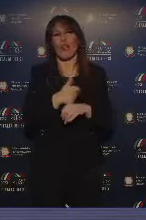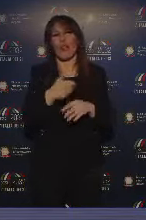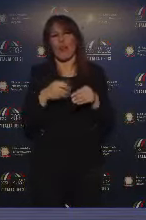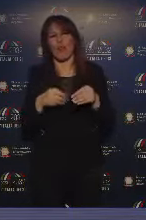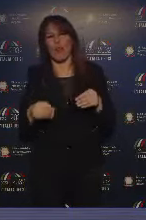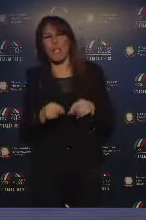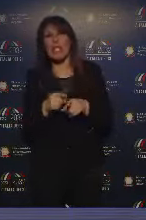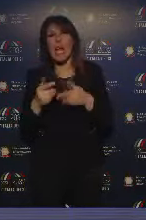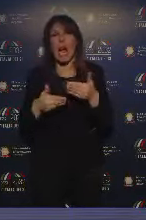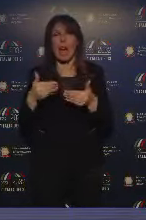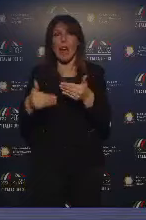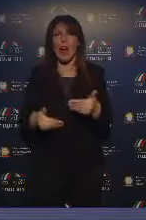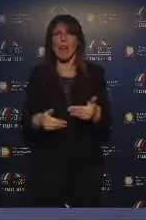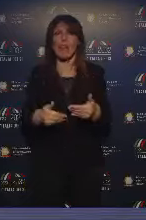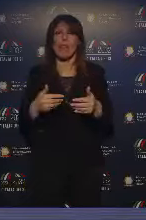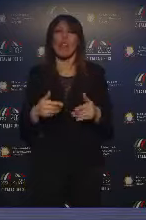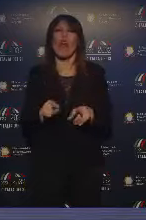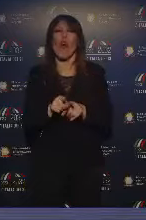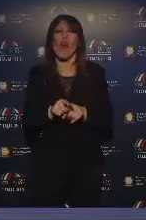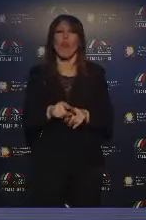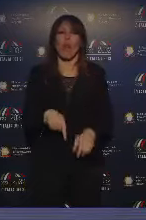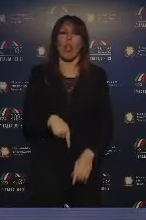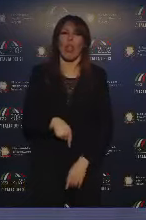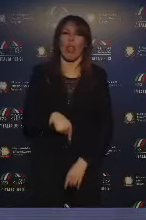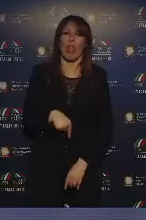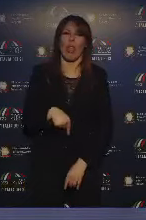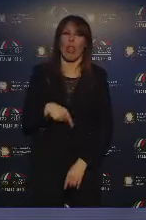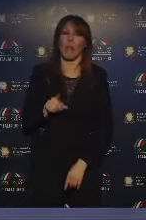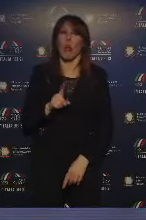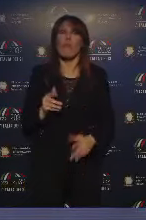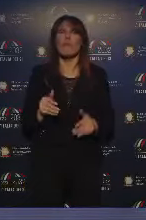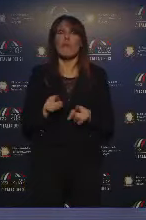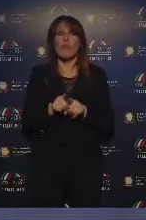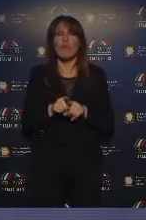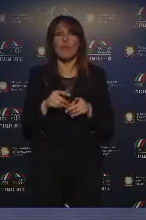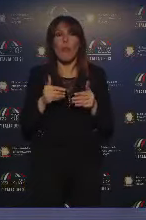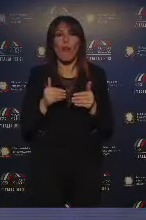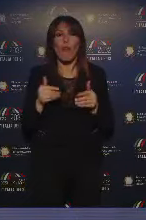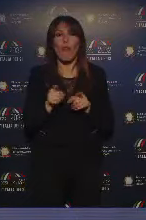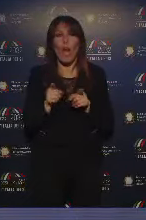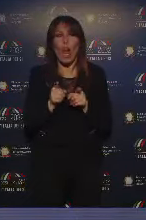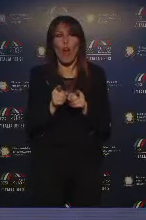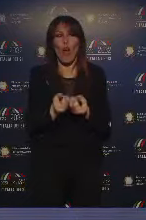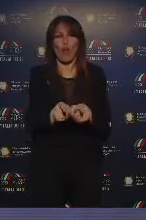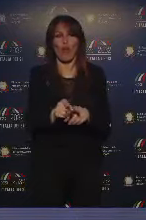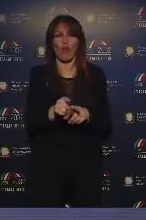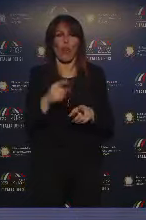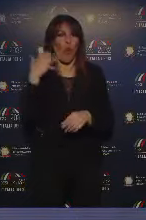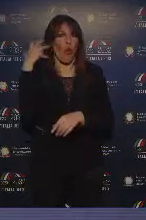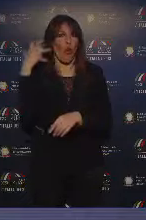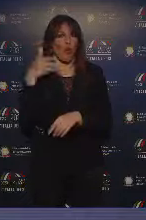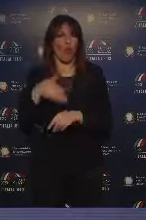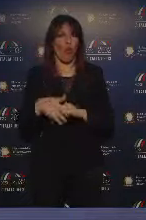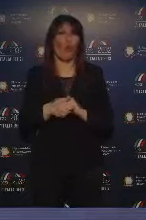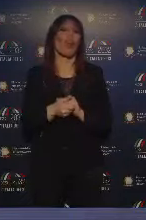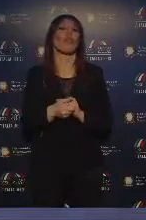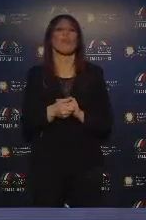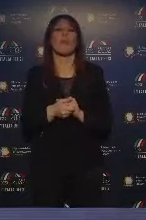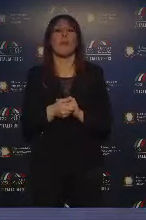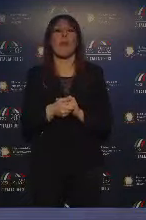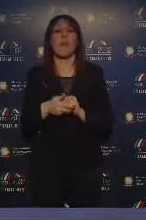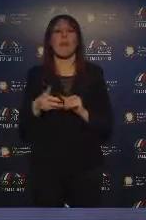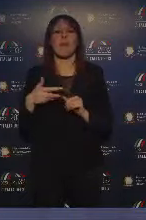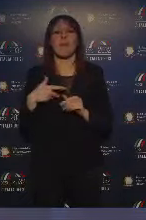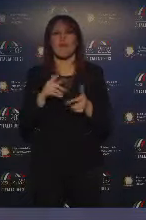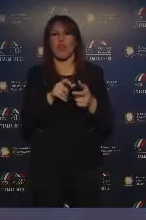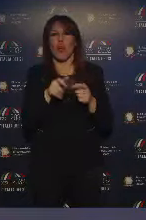rallentare di questo sono assolutamente orgoglioso Ecco un un passaggio